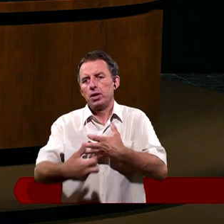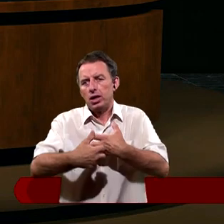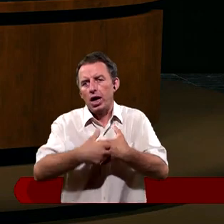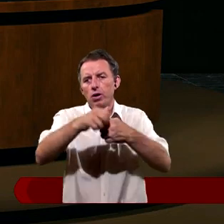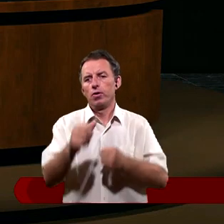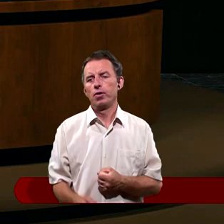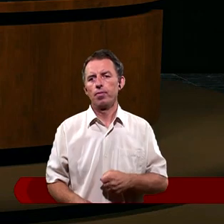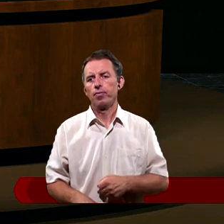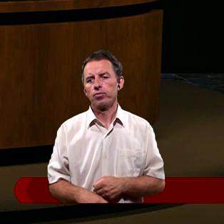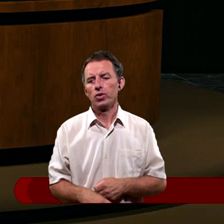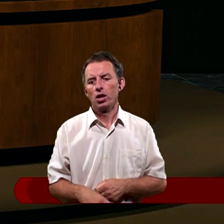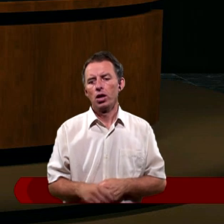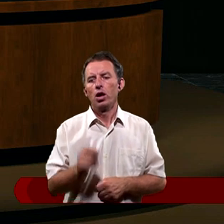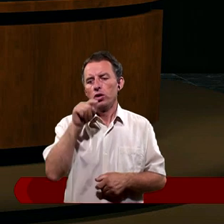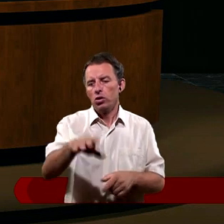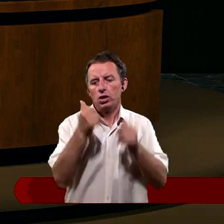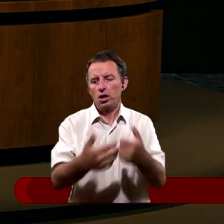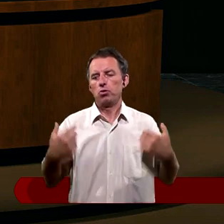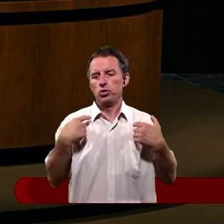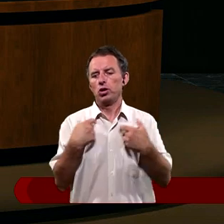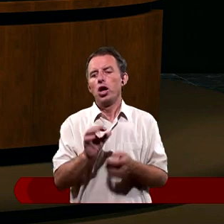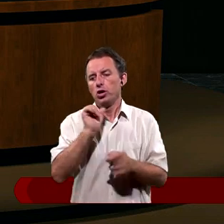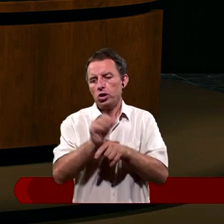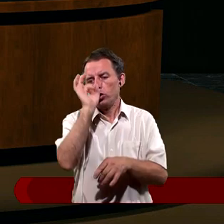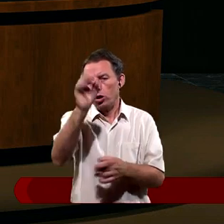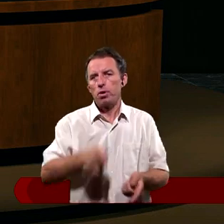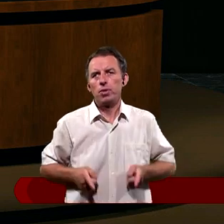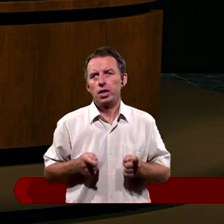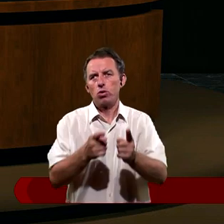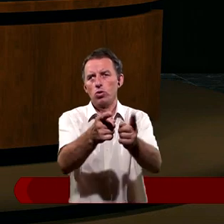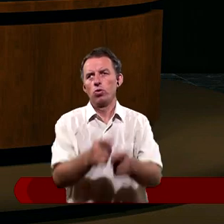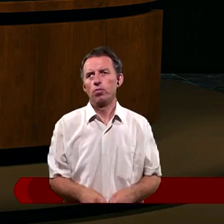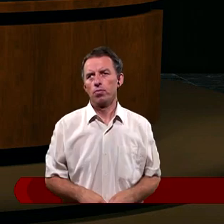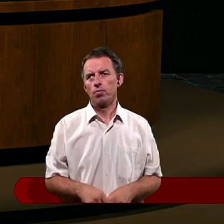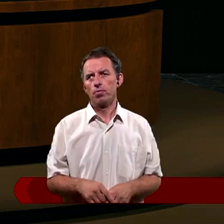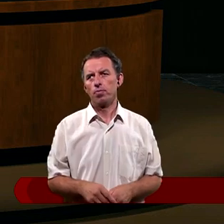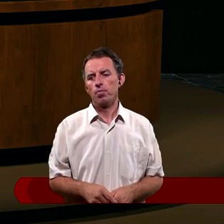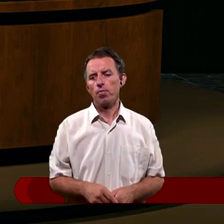rzeczy i żeby mieć cel przed sobą, iść w tym dobrym kierunku.